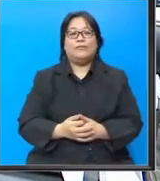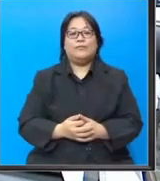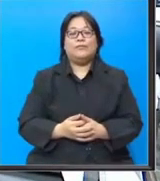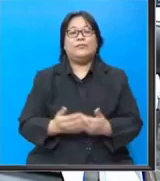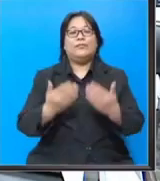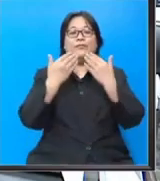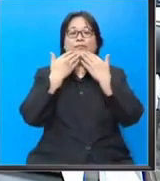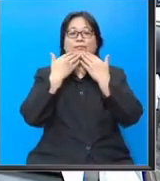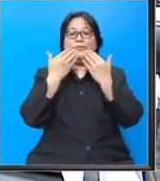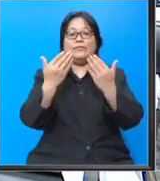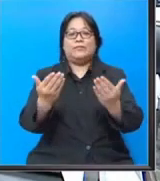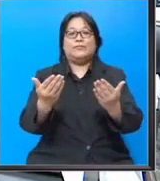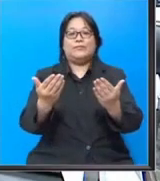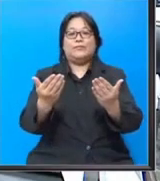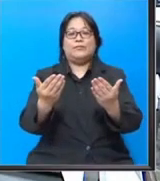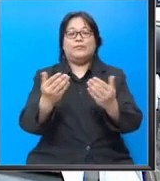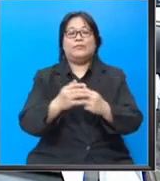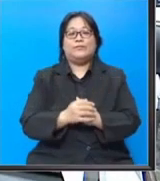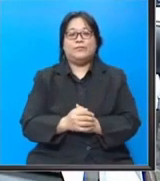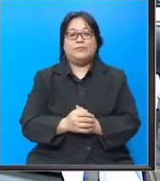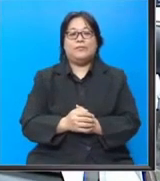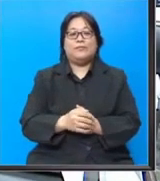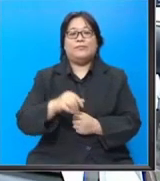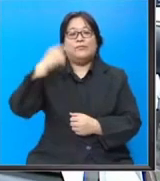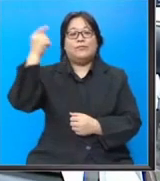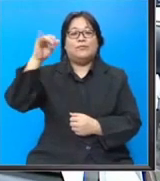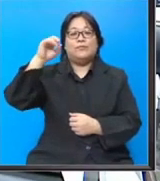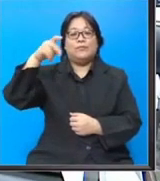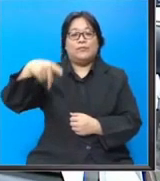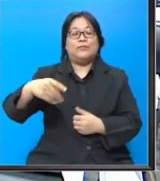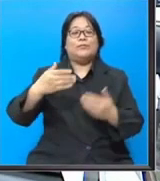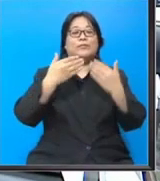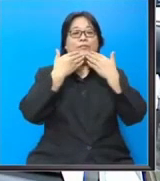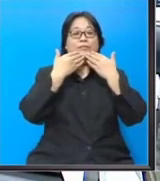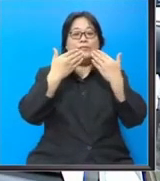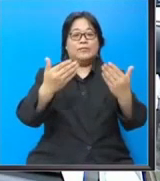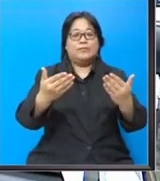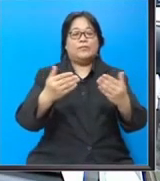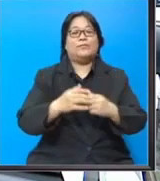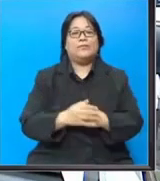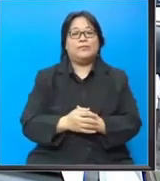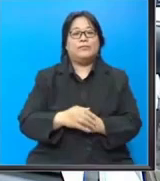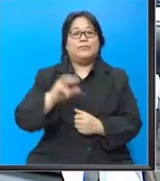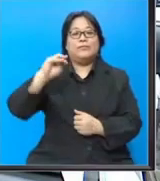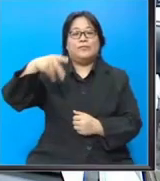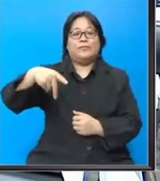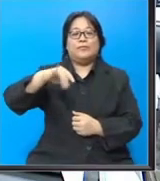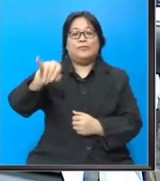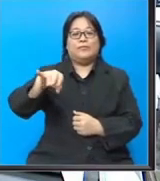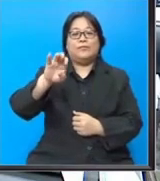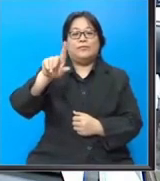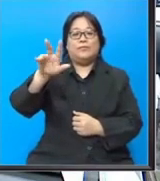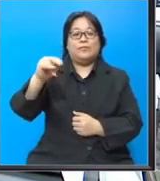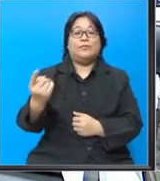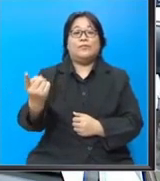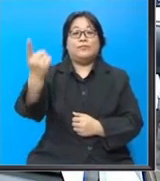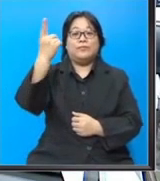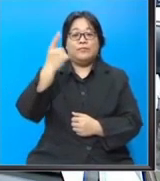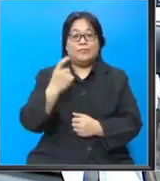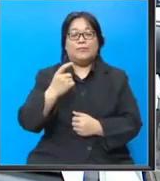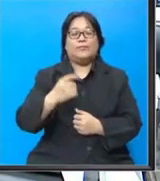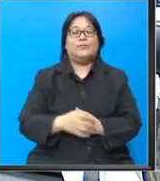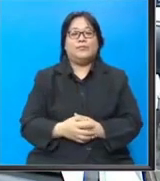Makasih atau er tua Makasih pada download yang bangkitkan soalan